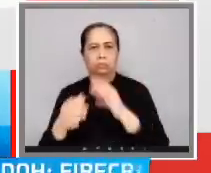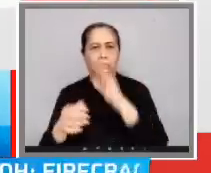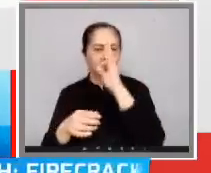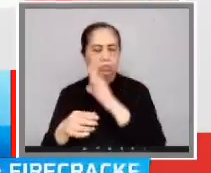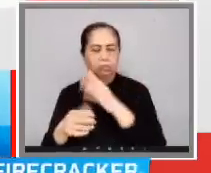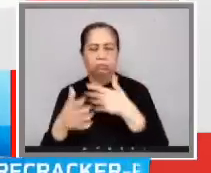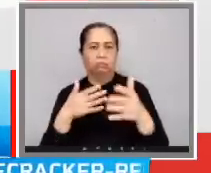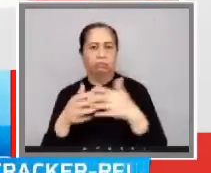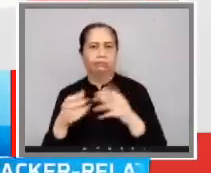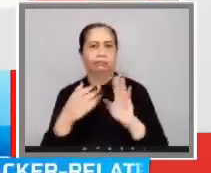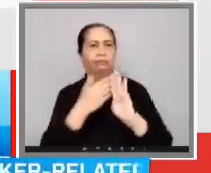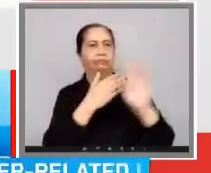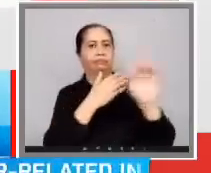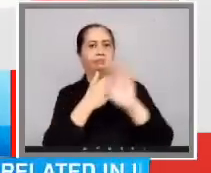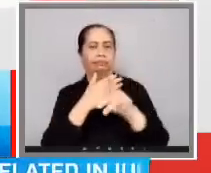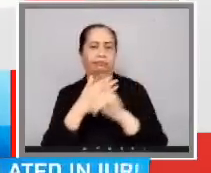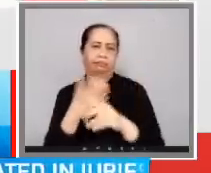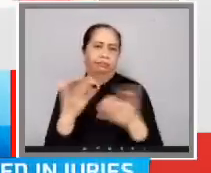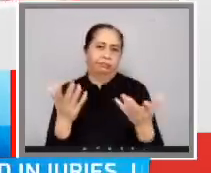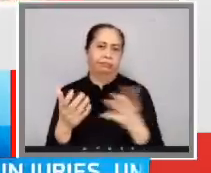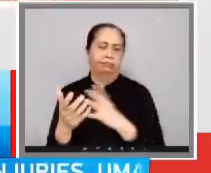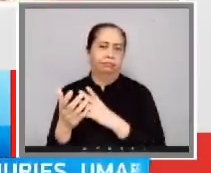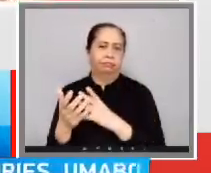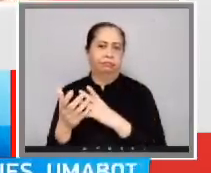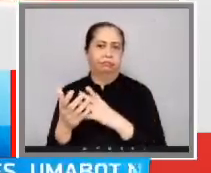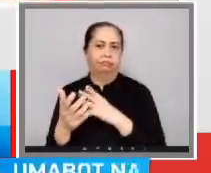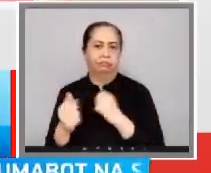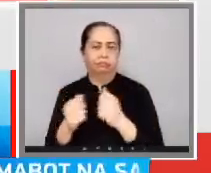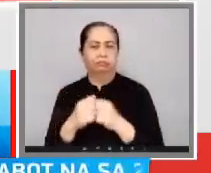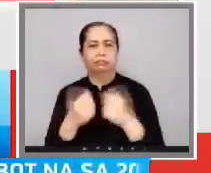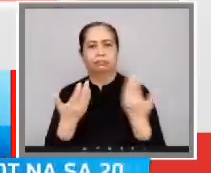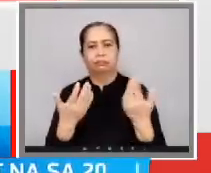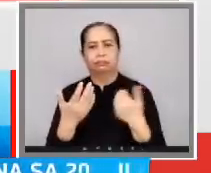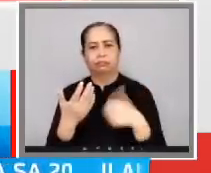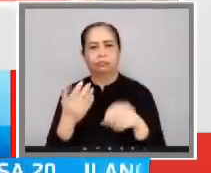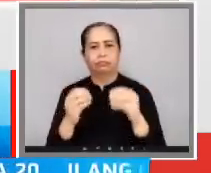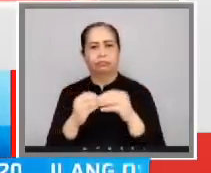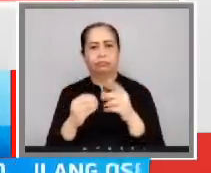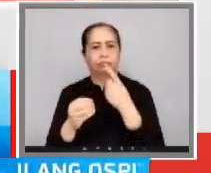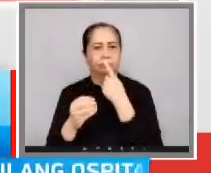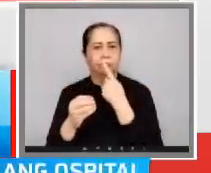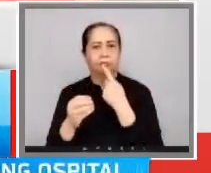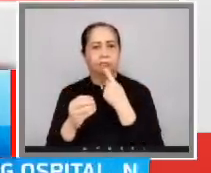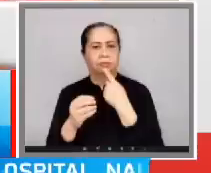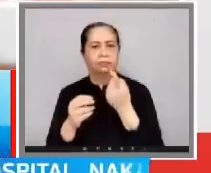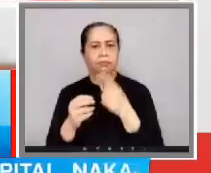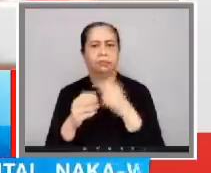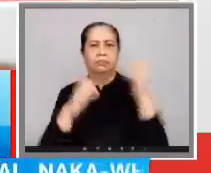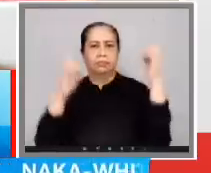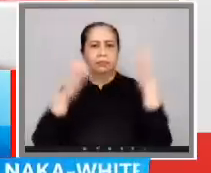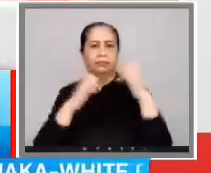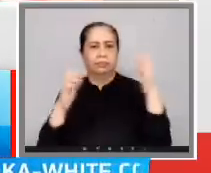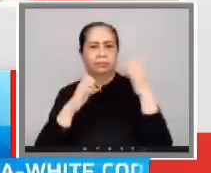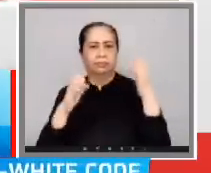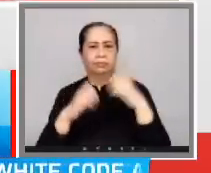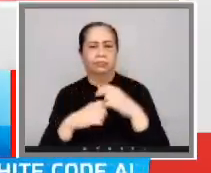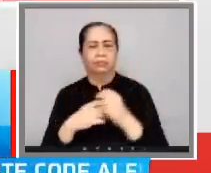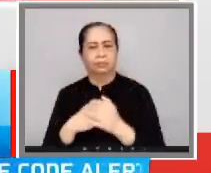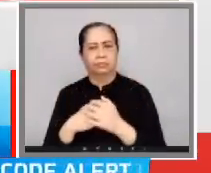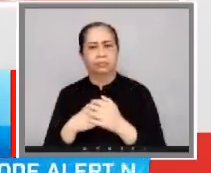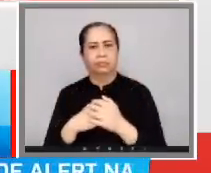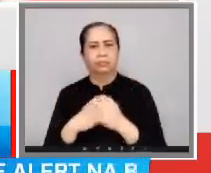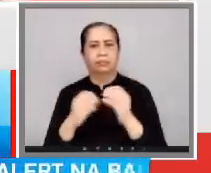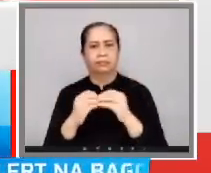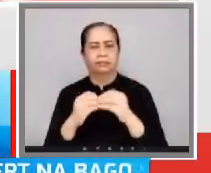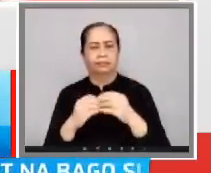Balik stock na rin lang daw ulit. Anyway, all year round naman daw sila magbibenta. Pagamat, sabi nga nila, expectedly, the supposedly na mas mataas